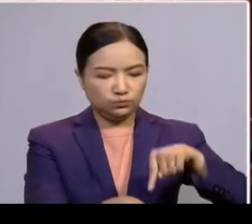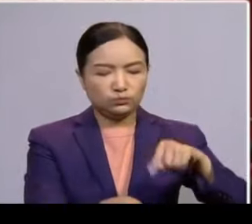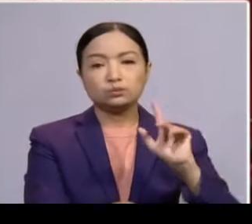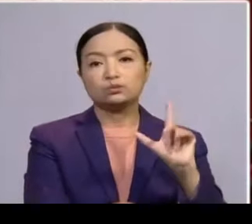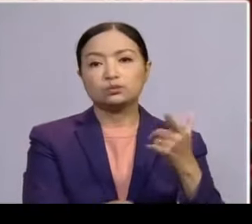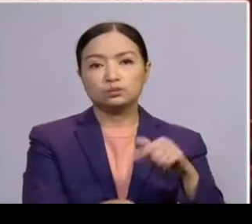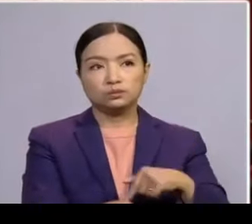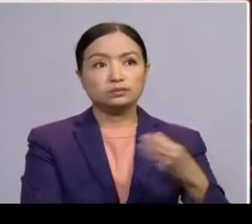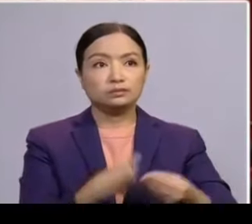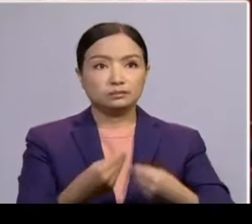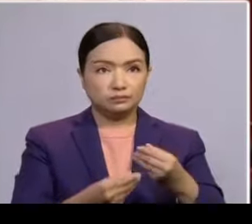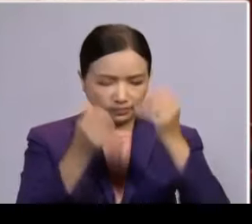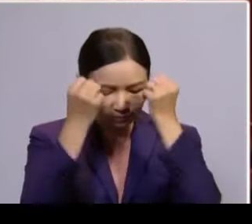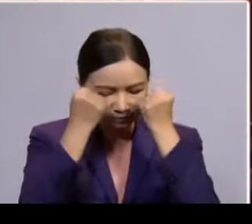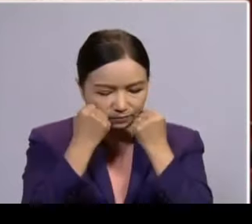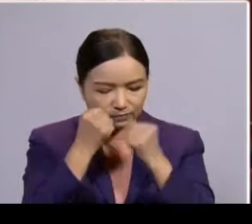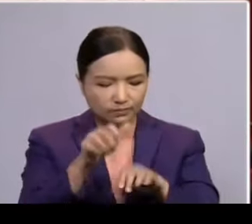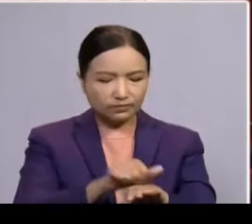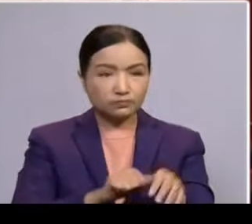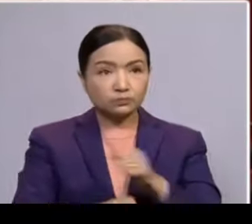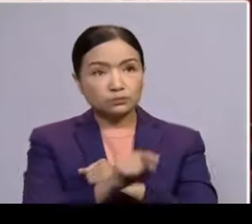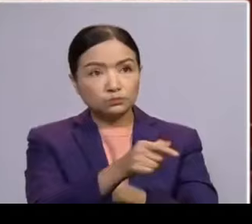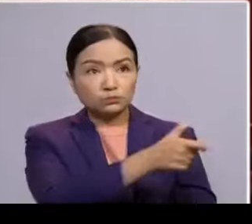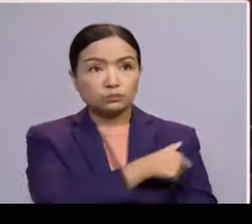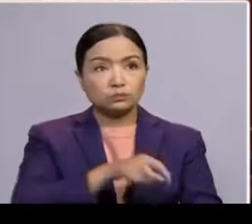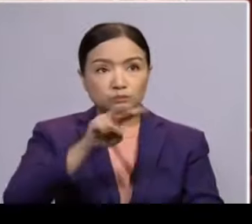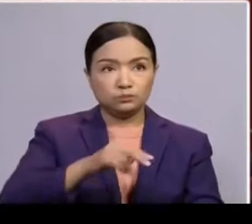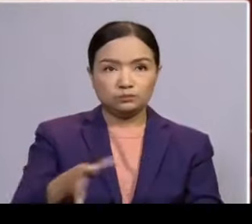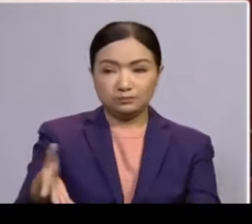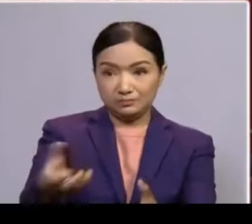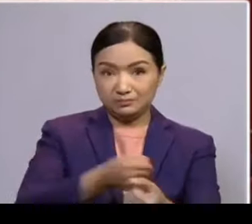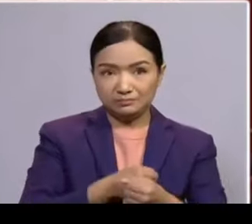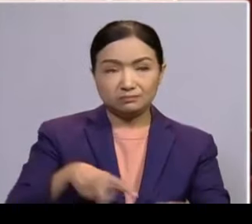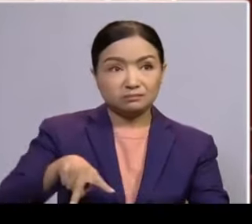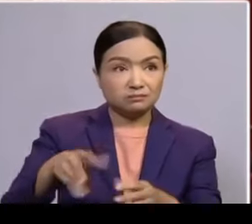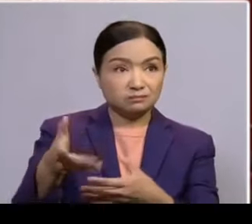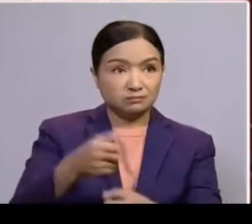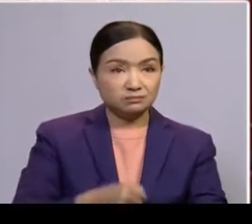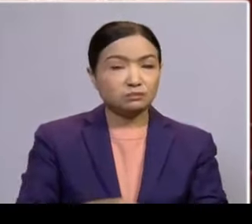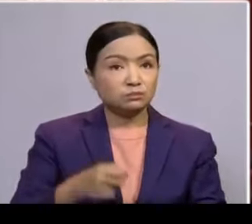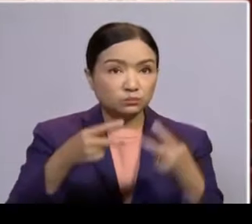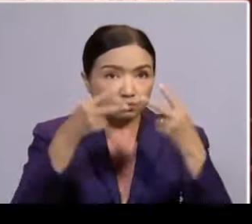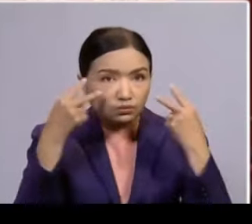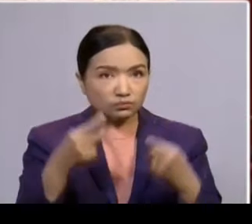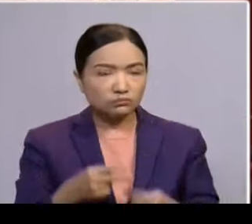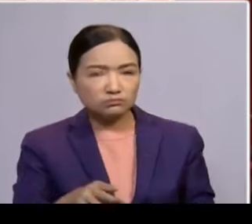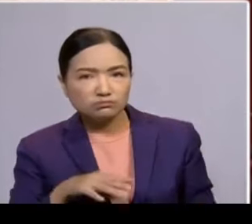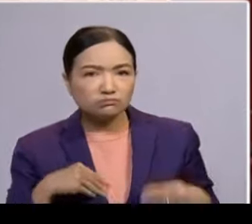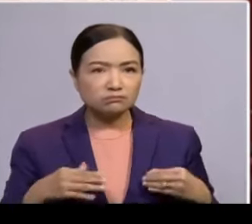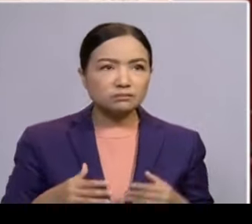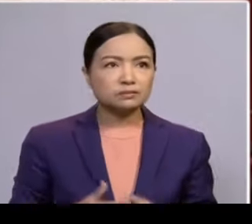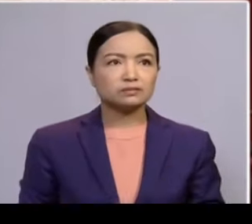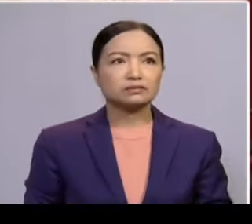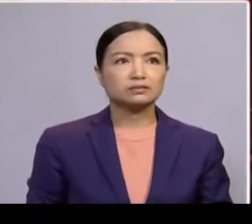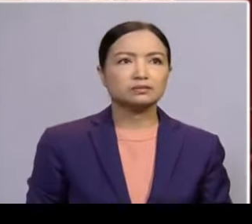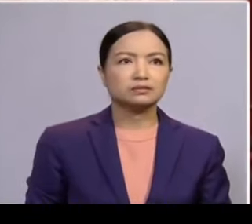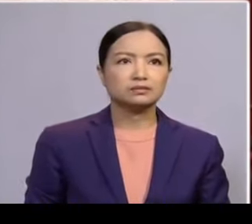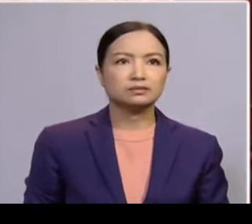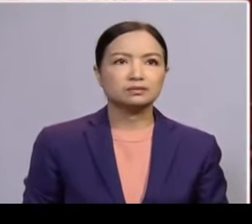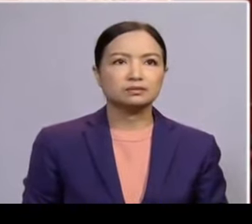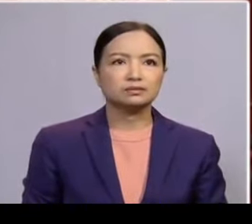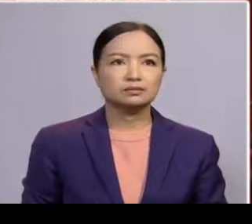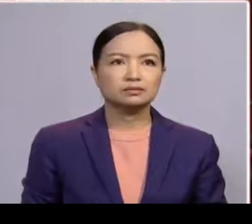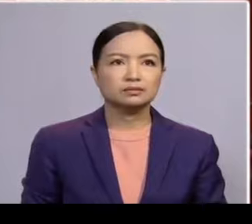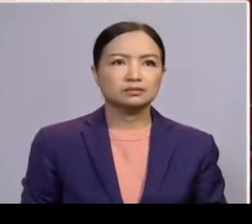มือด้วยสักพักนึงมีที่รปภวิ่งมาพยายามที่จะดึงขาเห็นไหมคะแล้วโจรรายนี้ก็ไม่ยอมนะในมือเนี่ยถือ